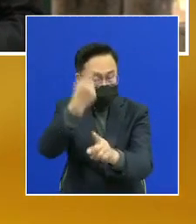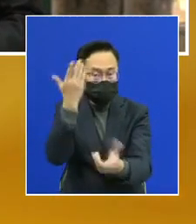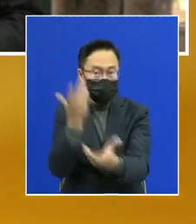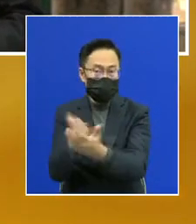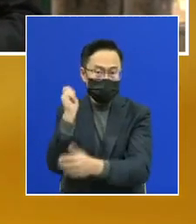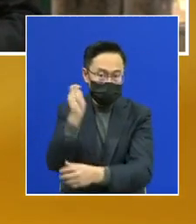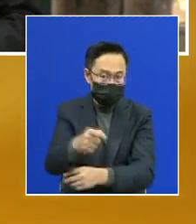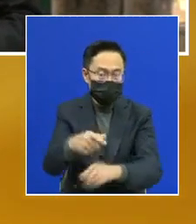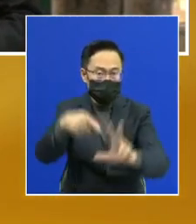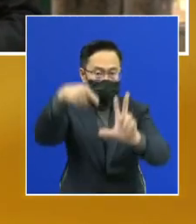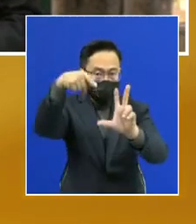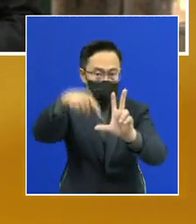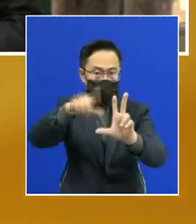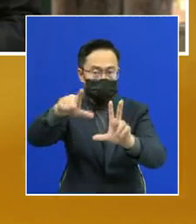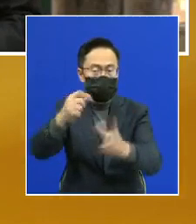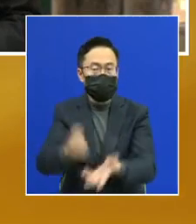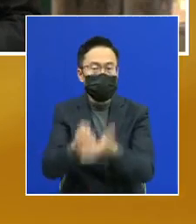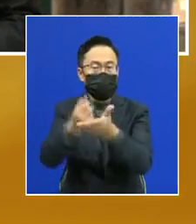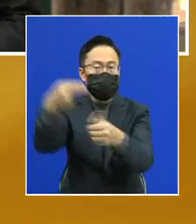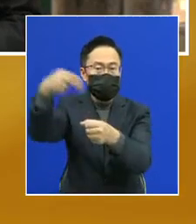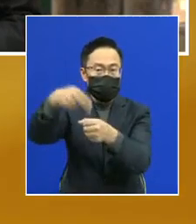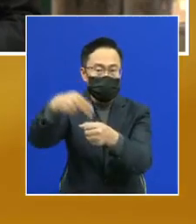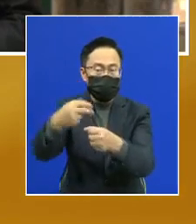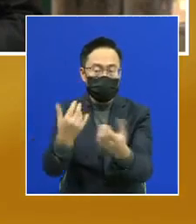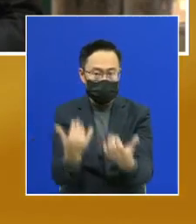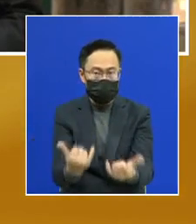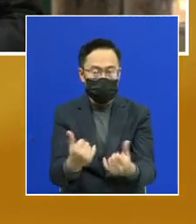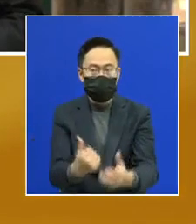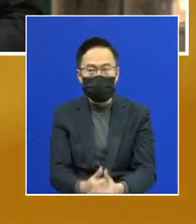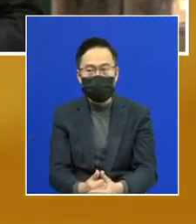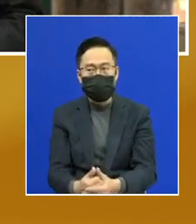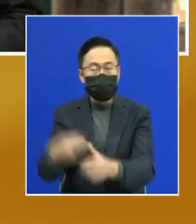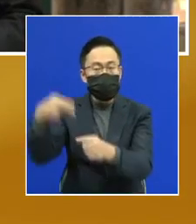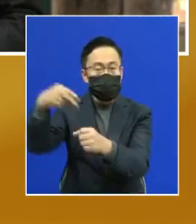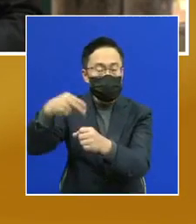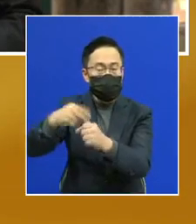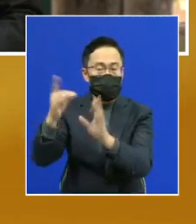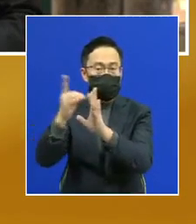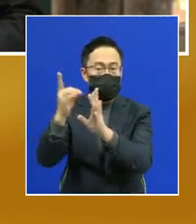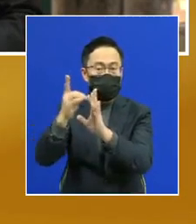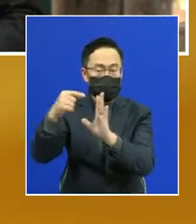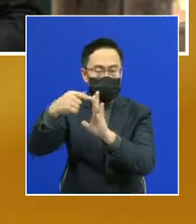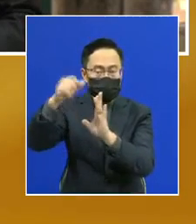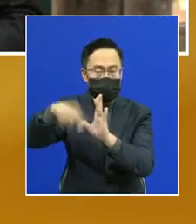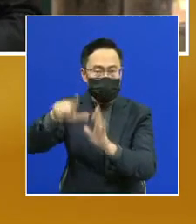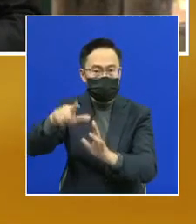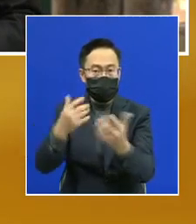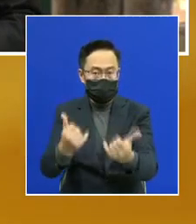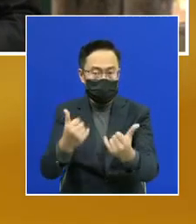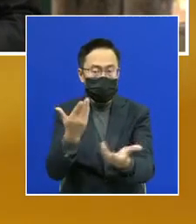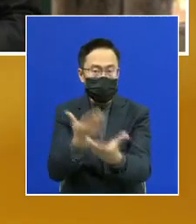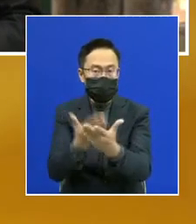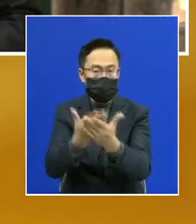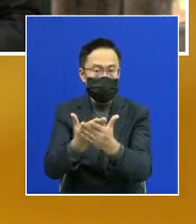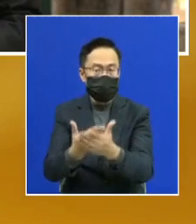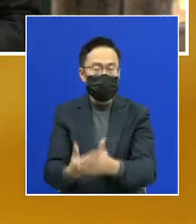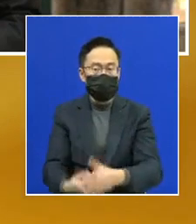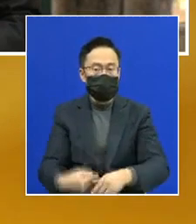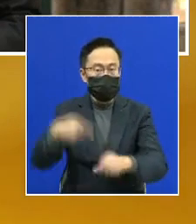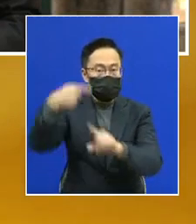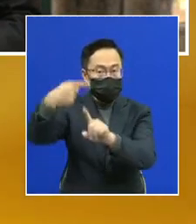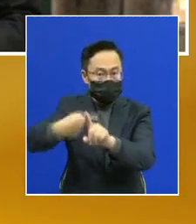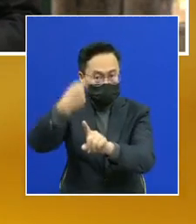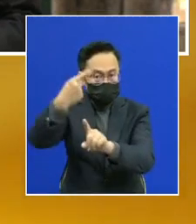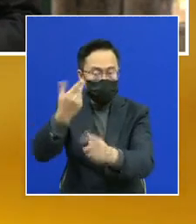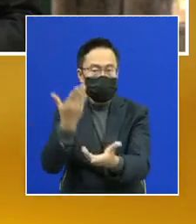นึงเนี่ยประมาณ 3,000ล้านที่ใช้เงินในการอุ้มในการตรึงราคาน้ำมันอยู่ในขณะนี้ที่นี้ถ้าจะให้